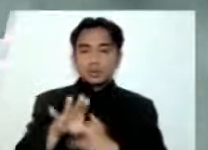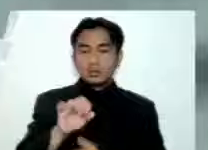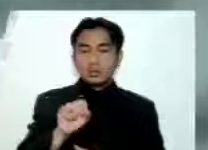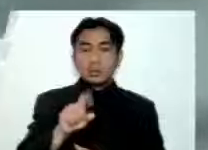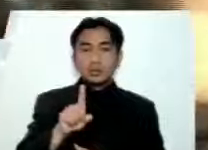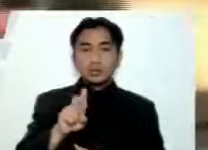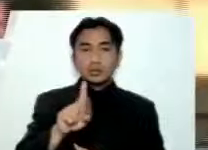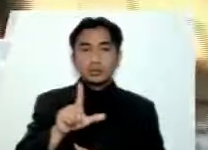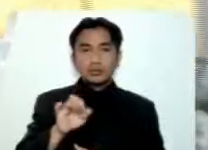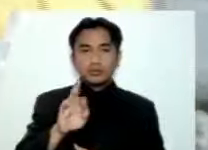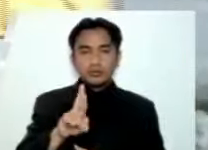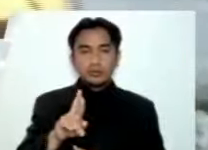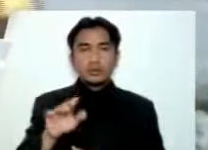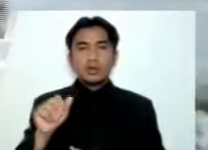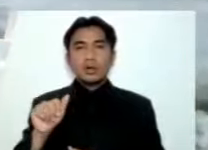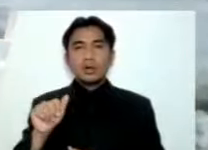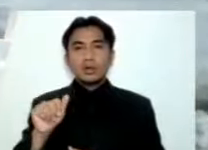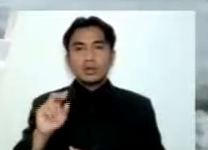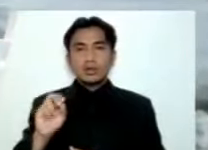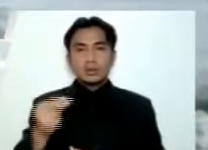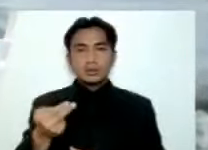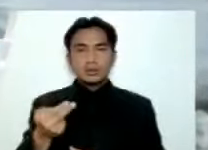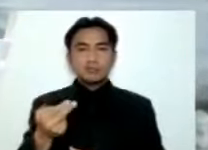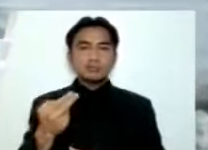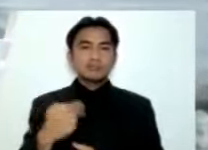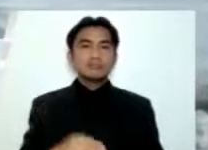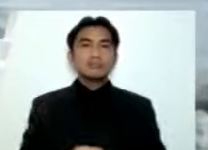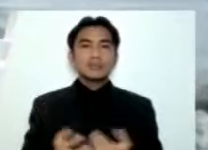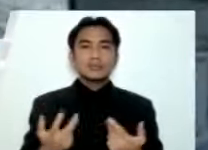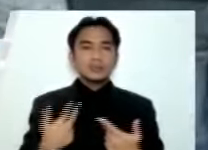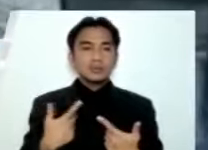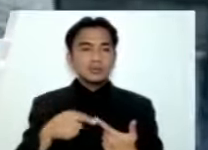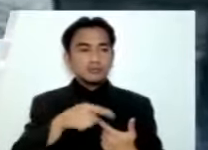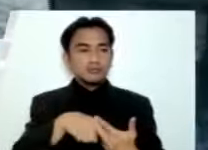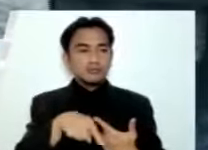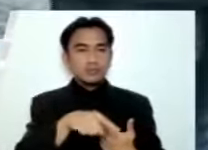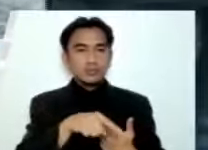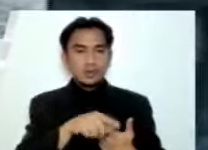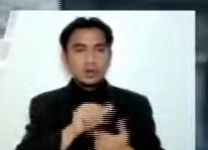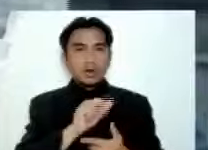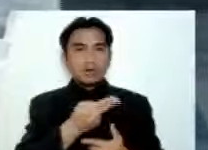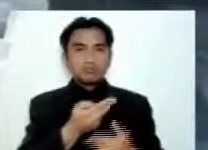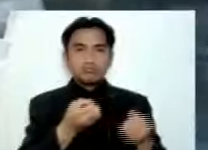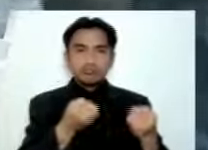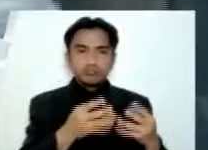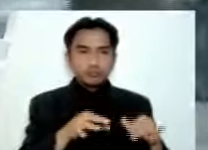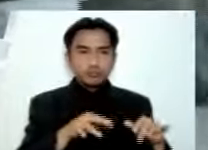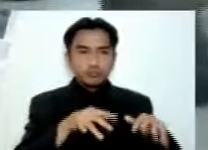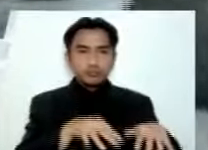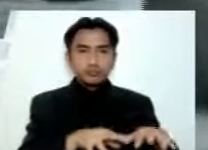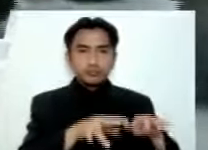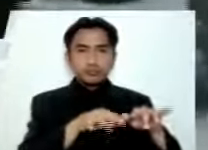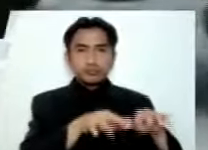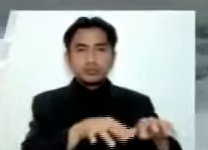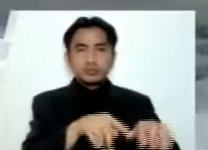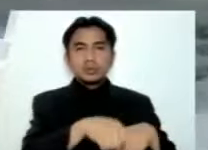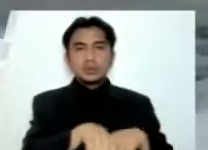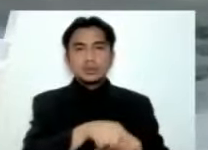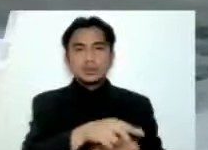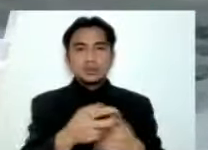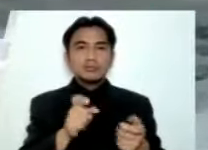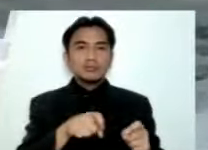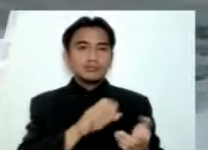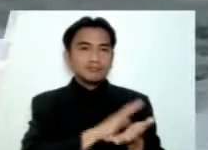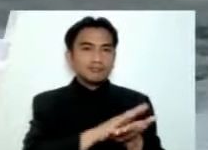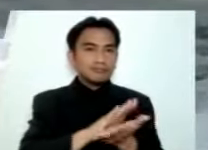tubig. Bakas pa rin sa kalsada ang umaapaw na lahar. Gumagamit na ng heavy equipment para maalis ang putik.